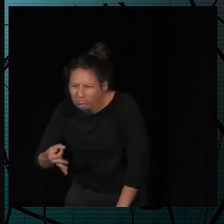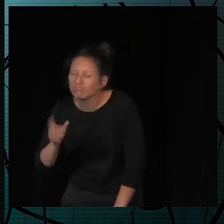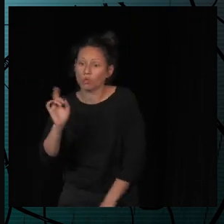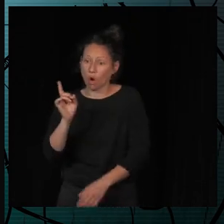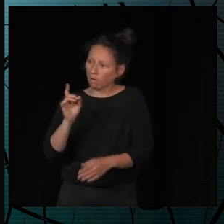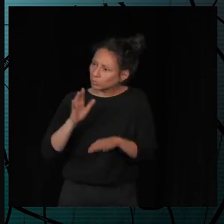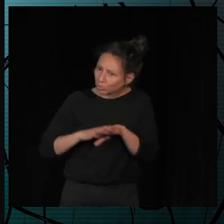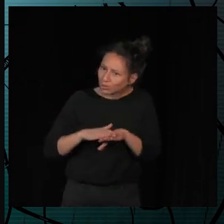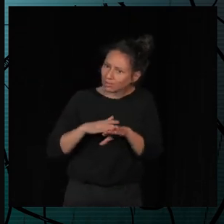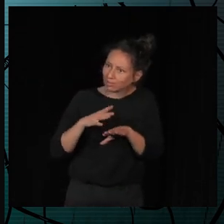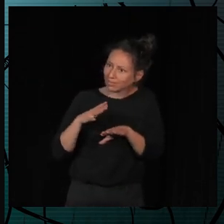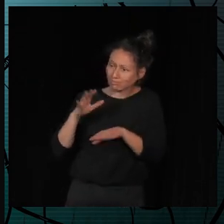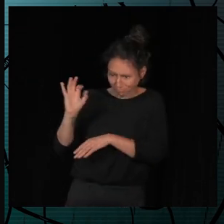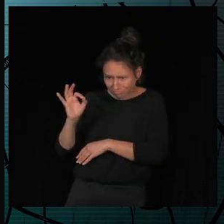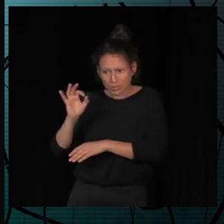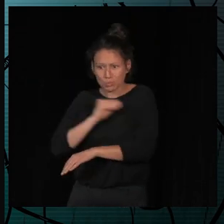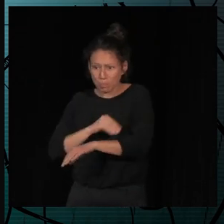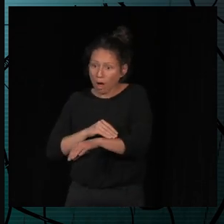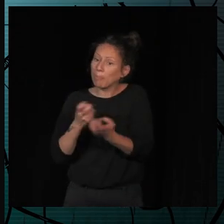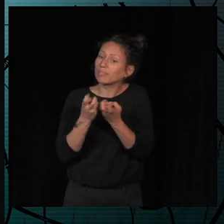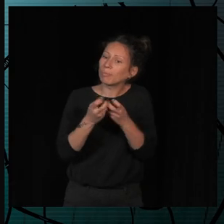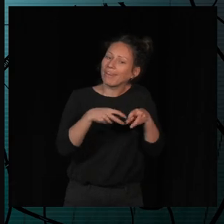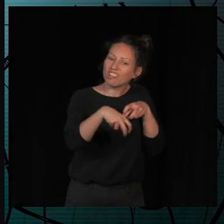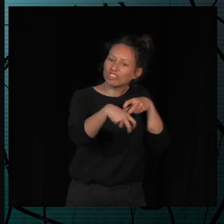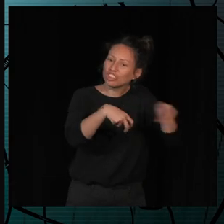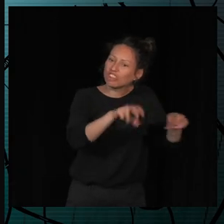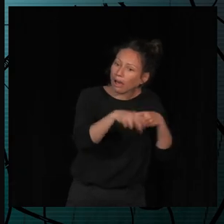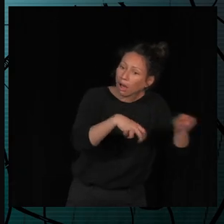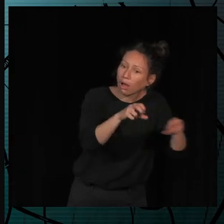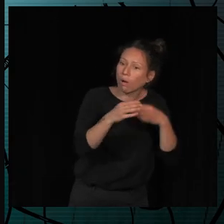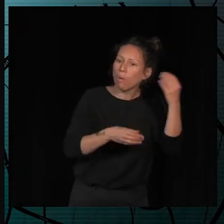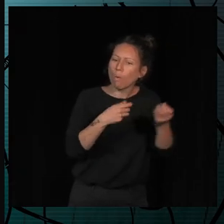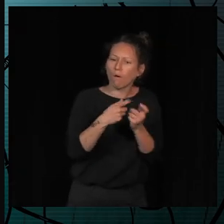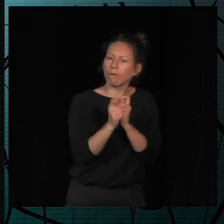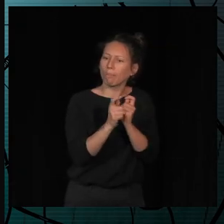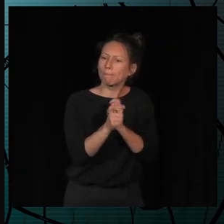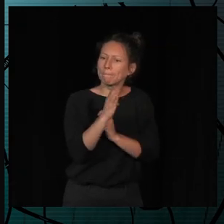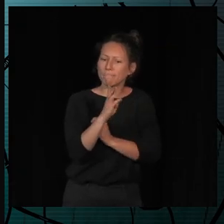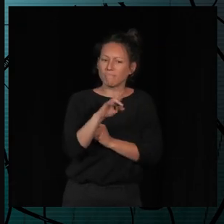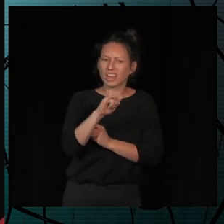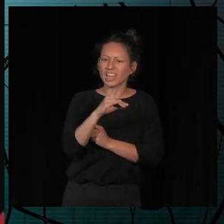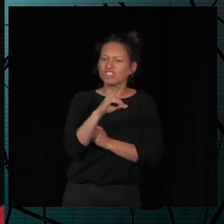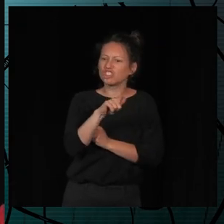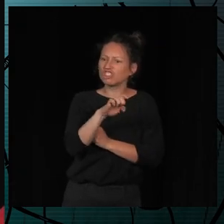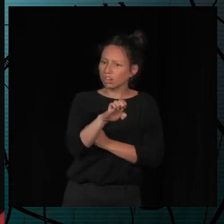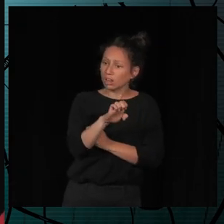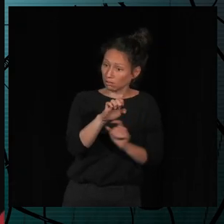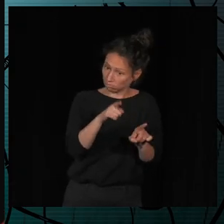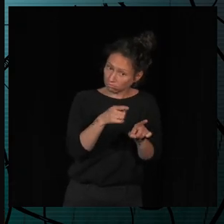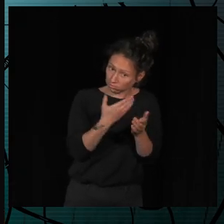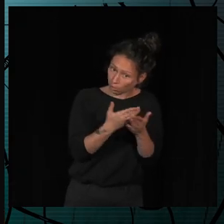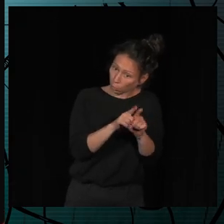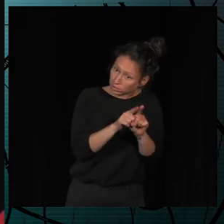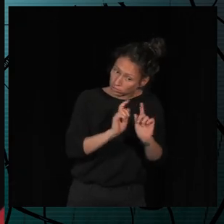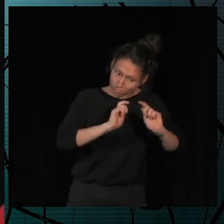comme un sport et c'est il y a une fédération voilà sportive donc l'port sollicite quand même vachement plus le corps